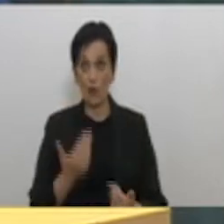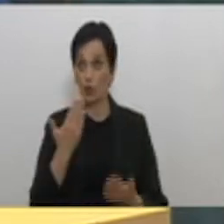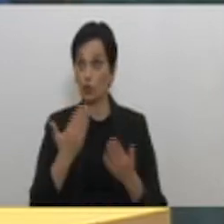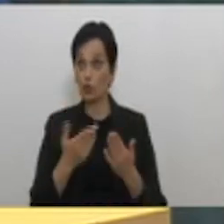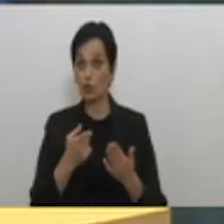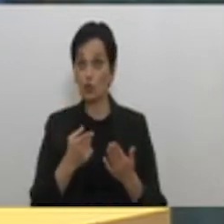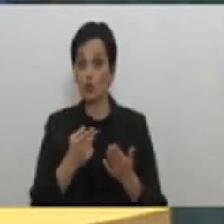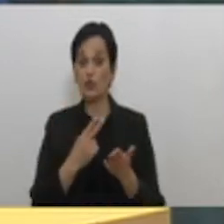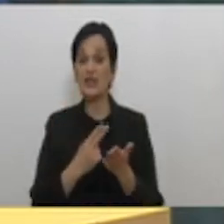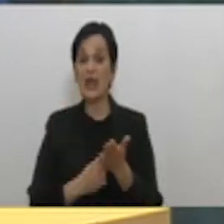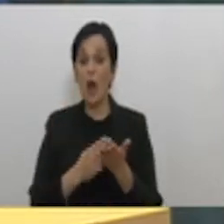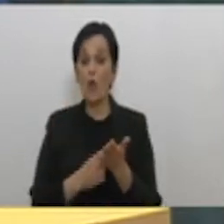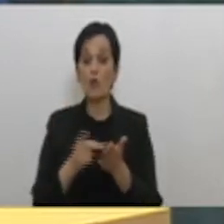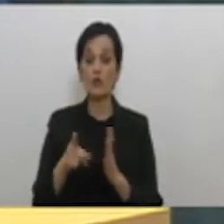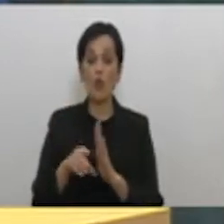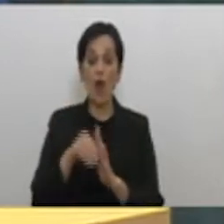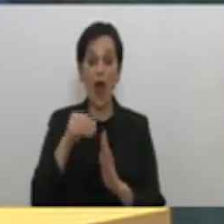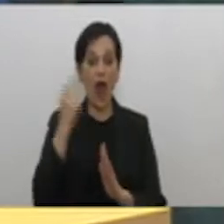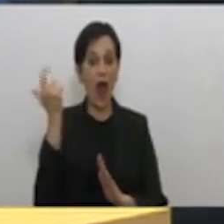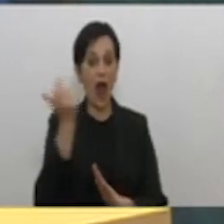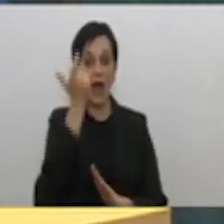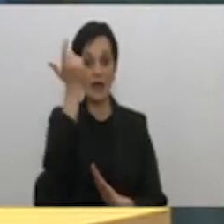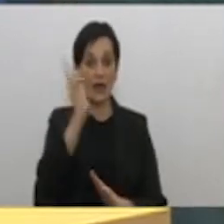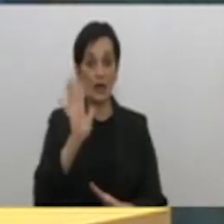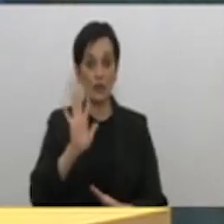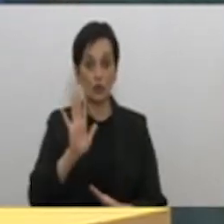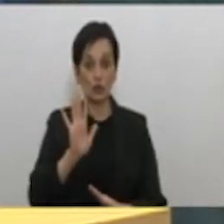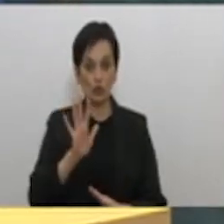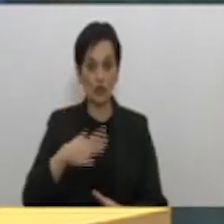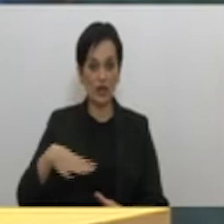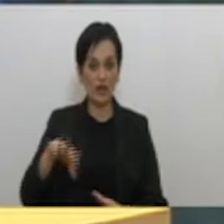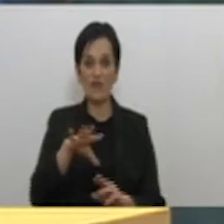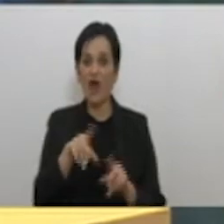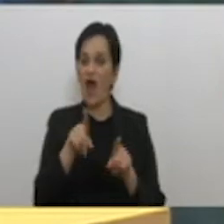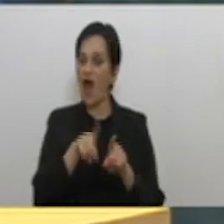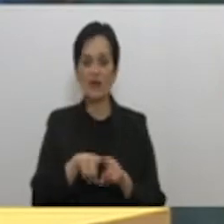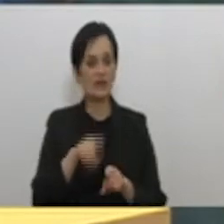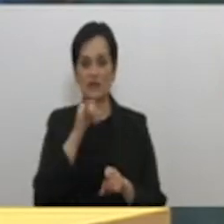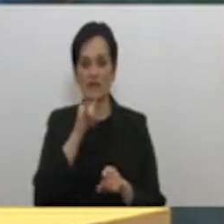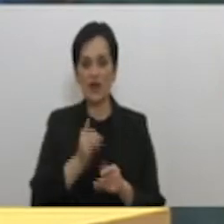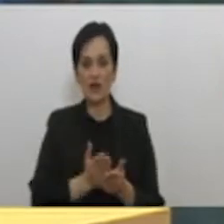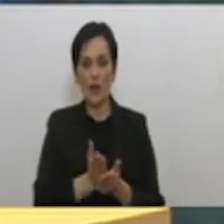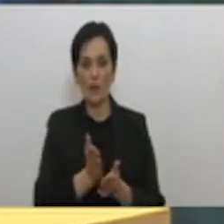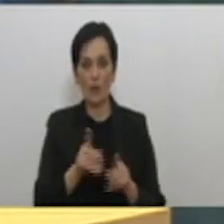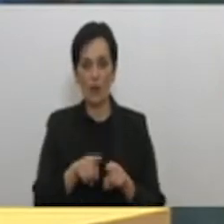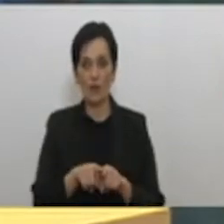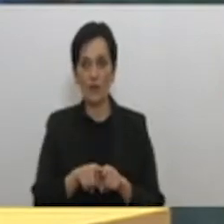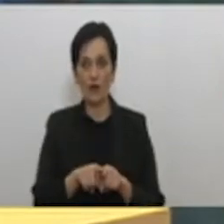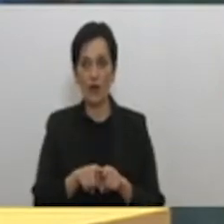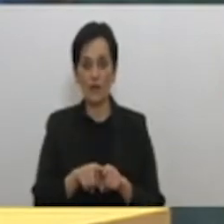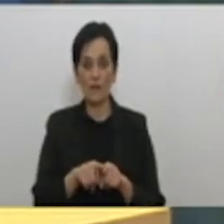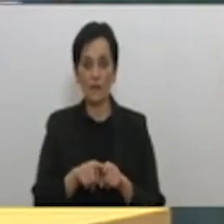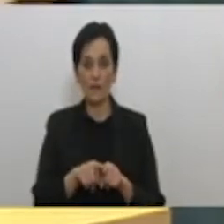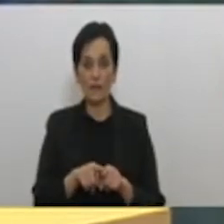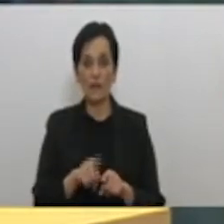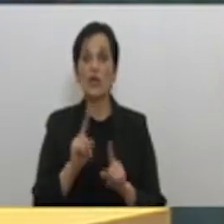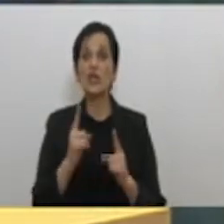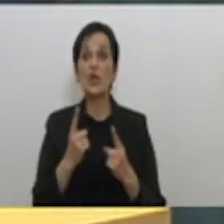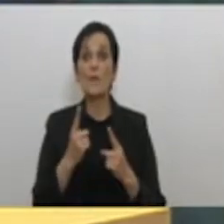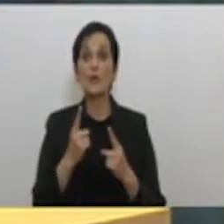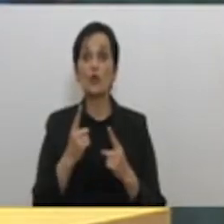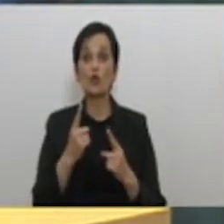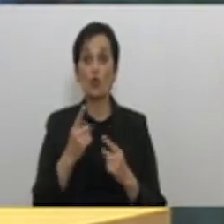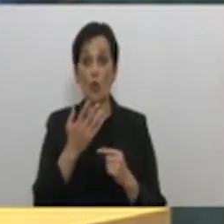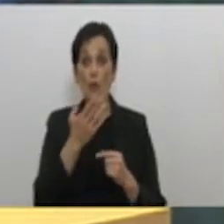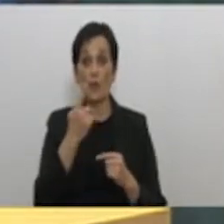kin sebzarce une ara legitimuri a cuvec ana e argamua bătănu armas argamua imi taru micere bi